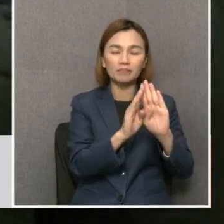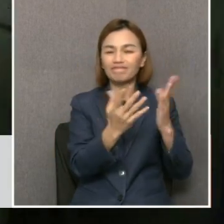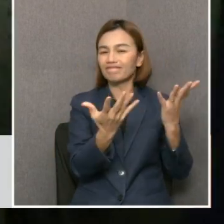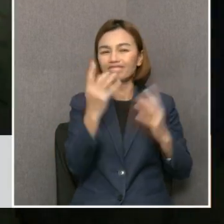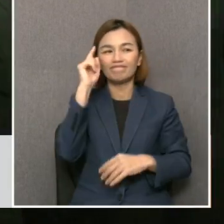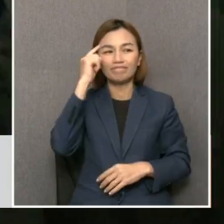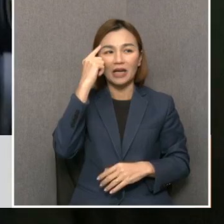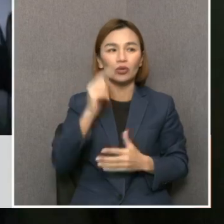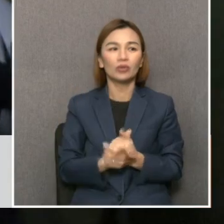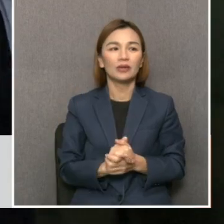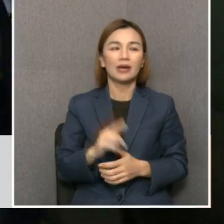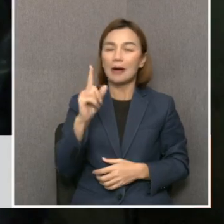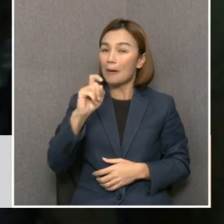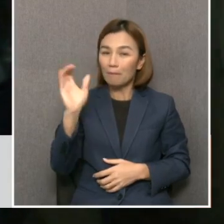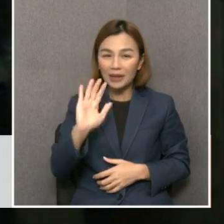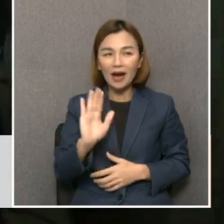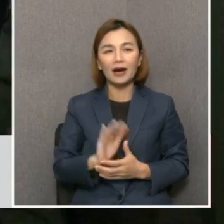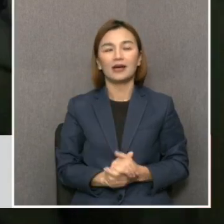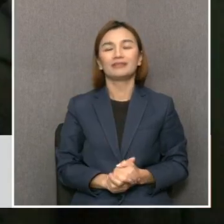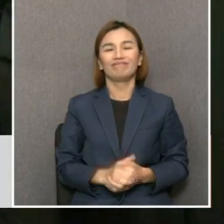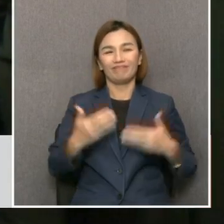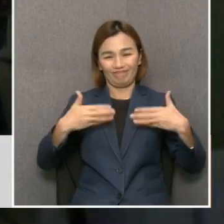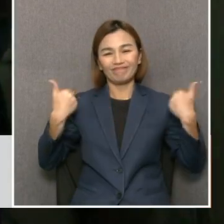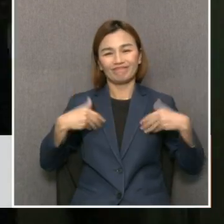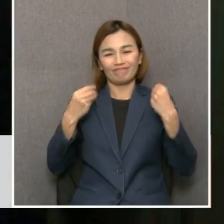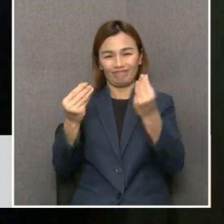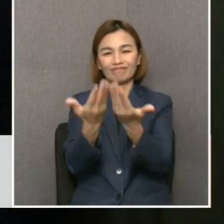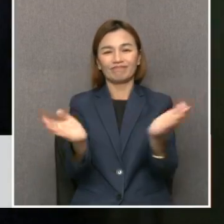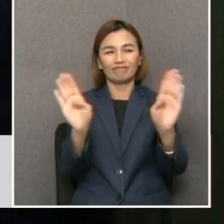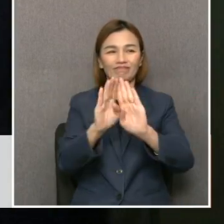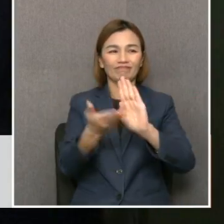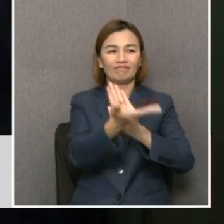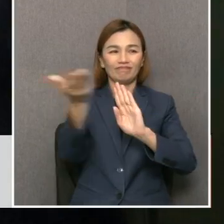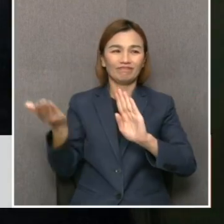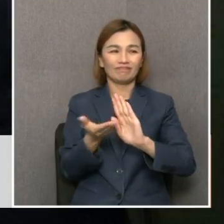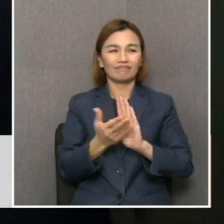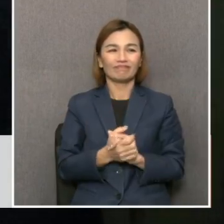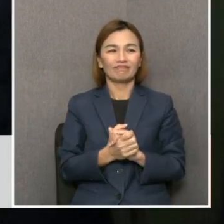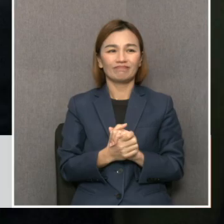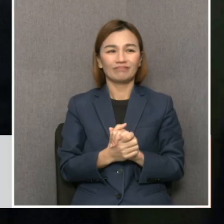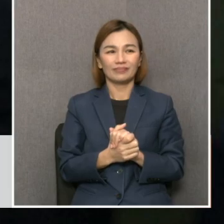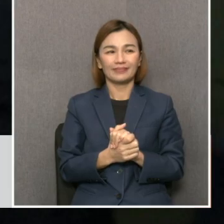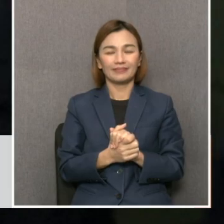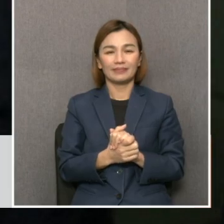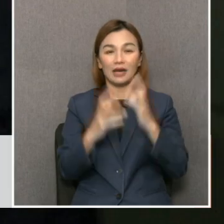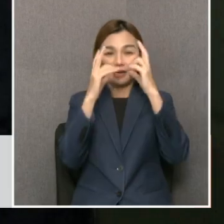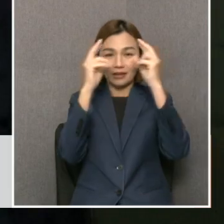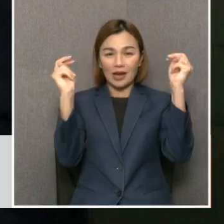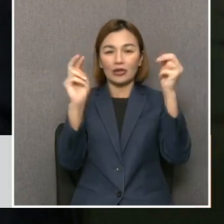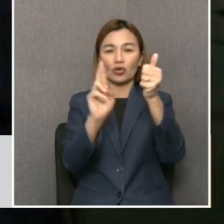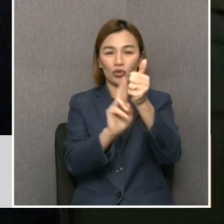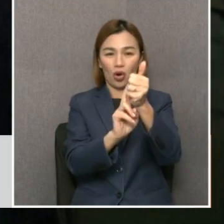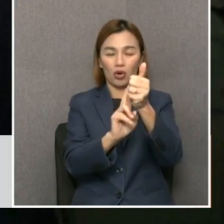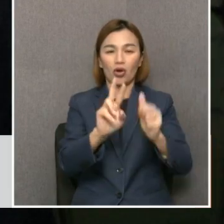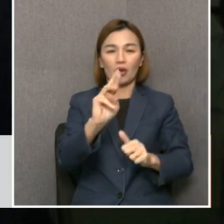ที่รอดแล้วอย่างที่เขาบอก แสดงความยินดีด้วยนะครับกับครอบครัวด้วยเหมือนกันนะนอกจากนี้เนี่ยท่านรองนายกรัฐมนตรีและรัฐม